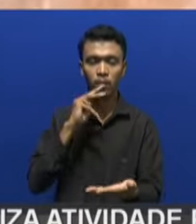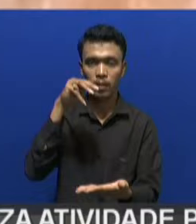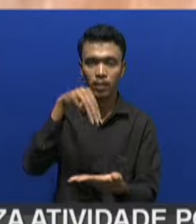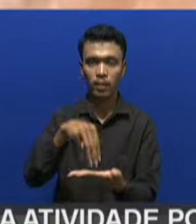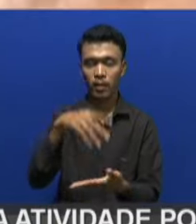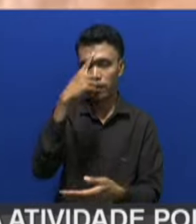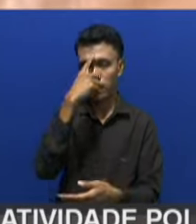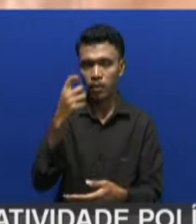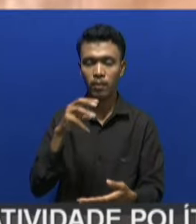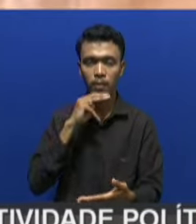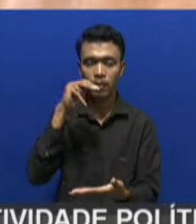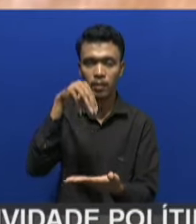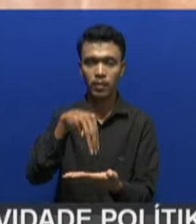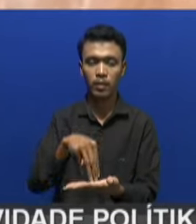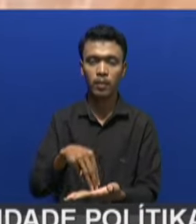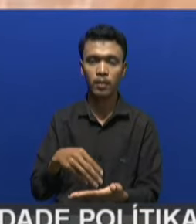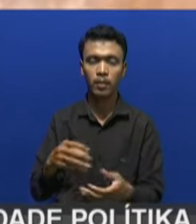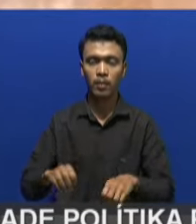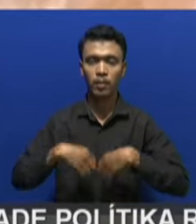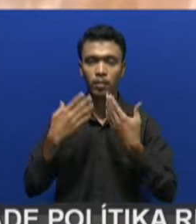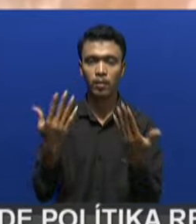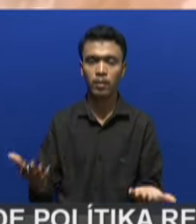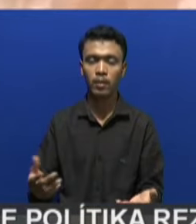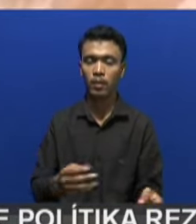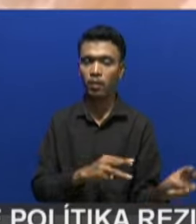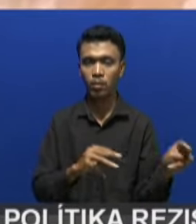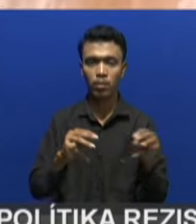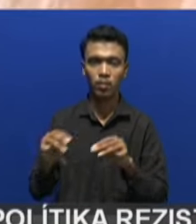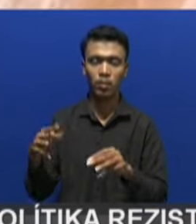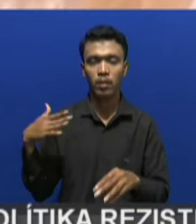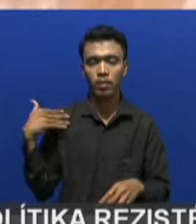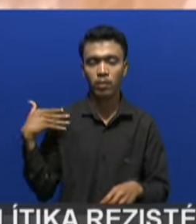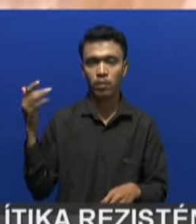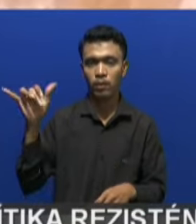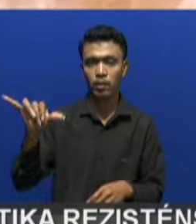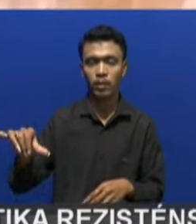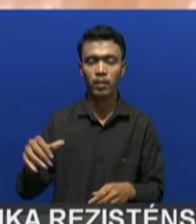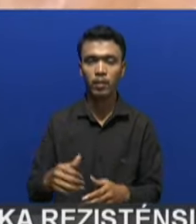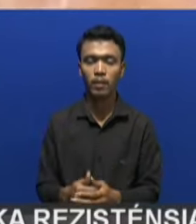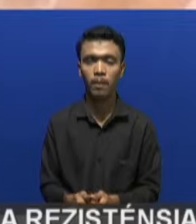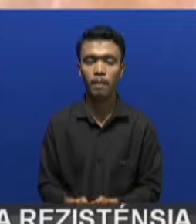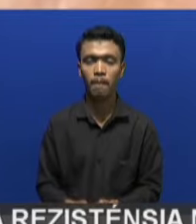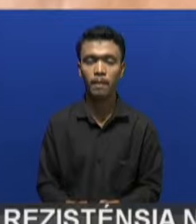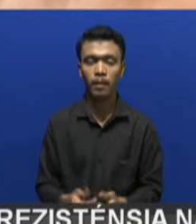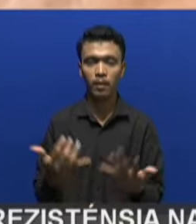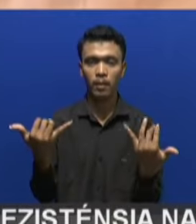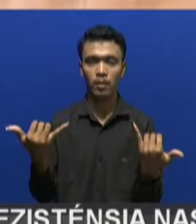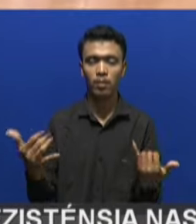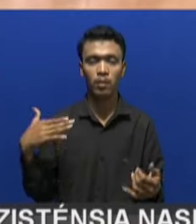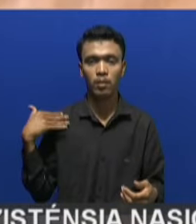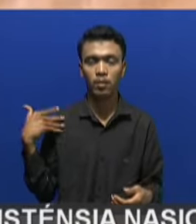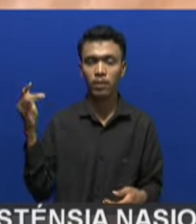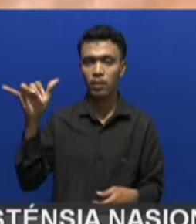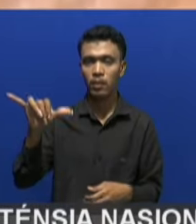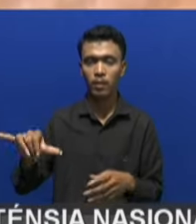Tama mensagem ser ne mensagem ne bem mak o ensa mak atu bele transforma zo ven sira ia sito sa ne bem mak o hin lor zo ven sira